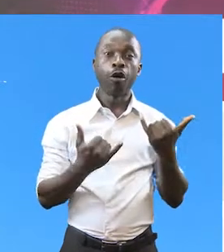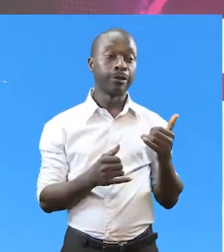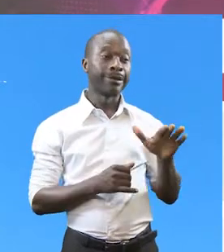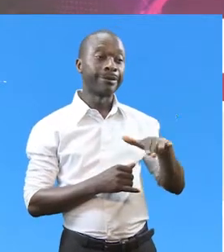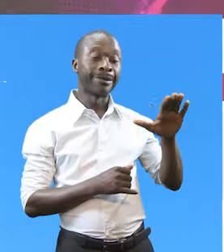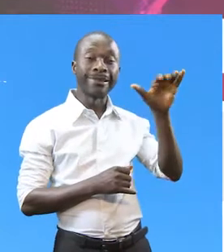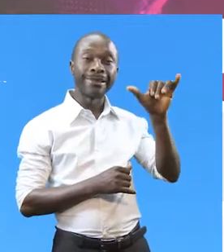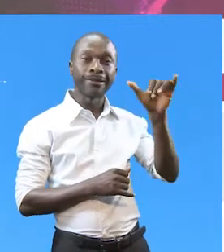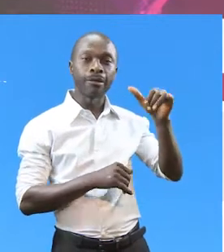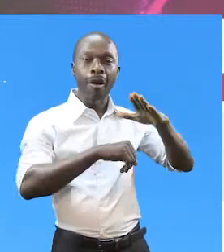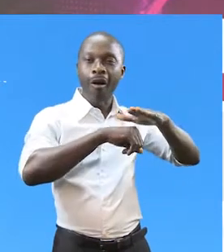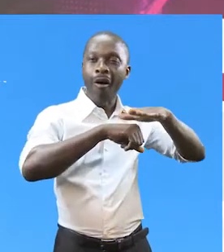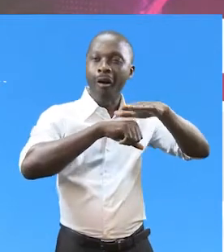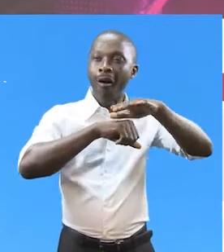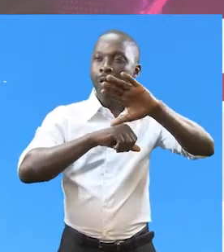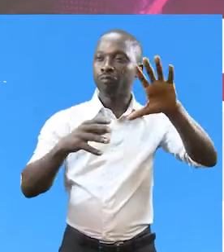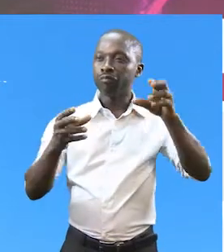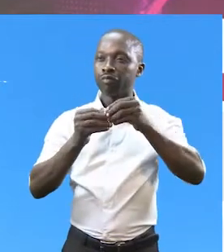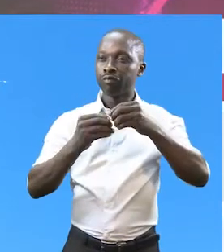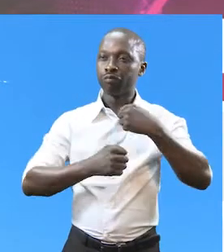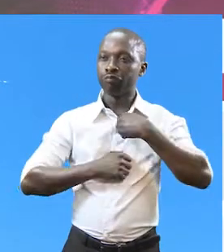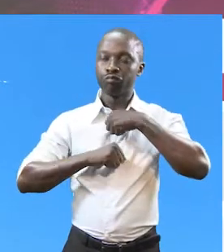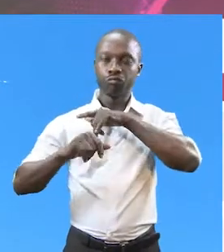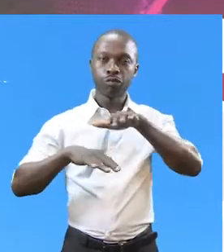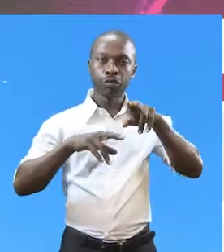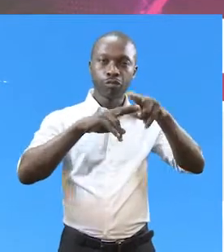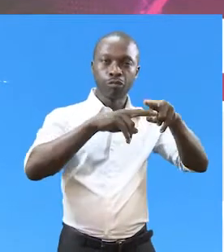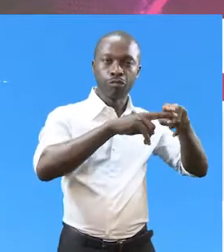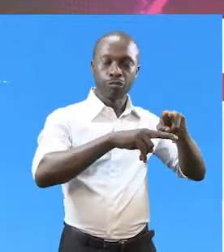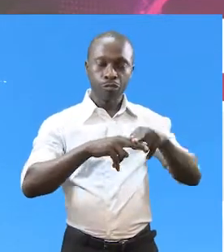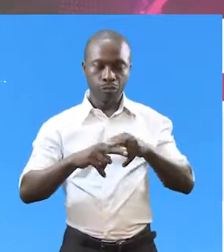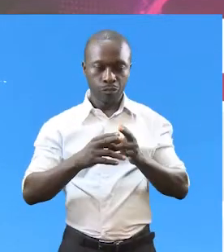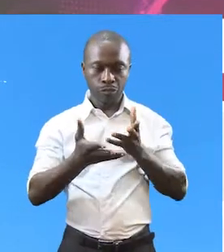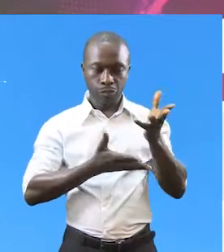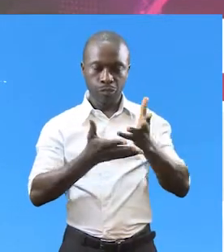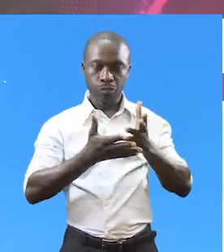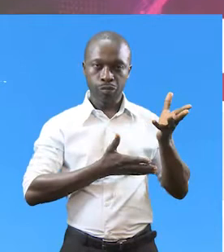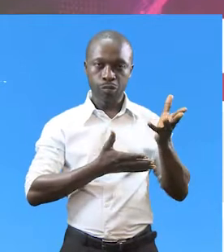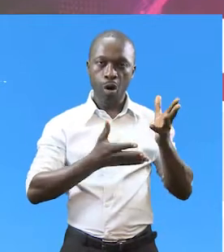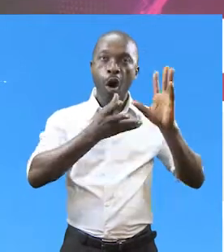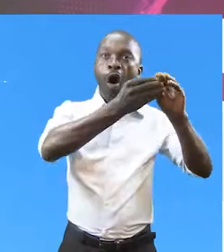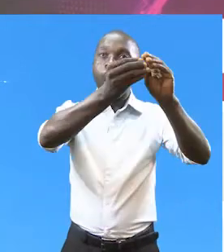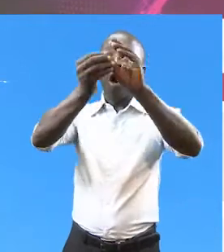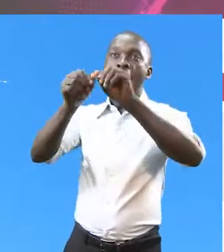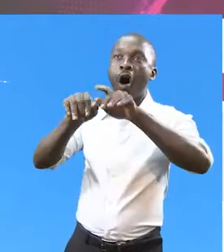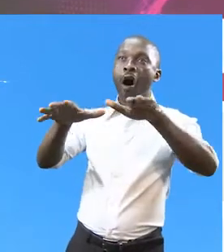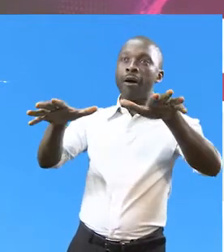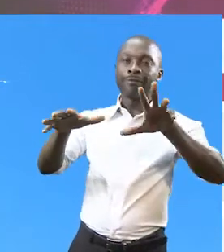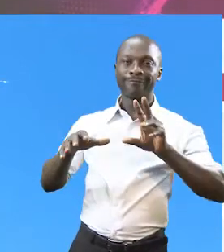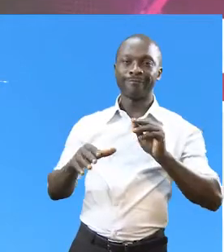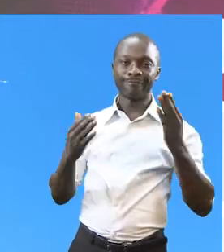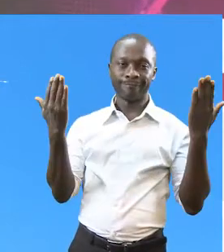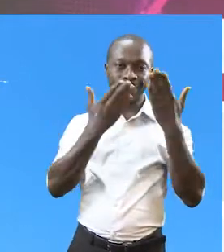travaux se sont tenus à huis clos en présence du secrétaire d'État auprès du ministre de la Défense, des officiers généraux, des